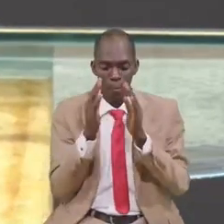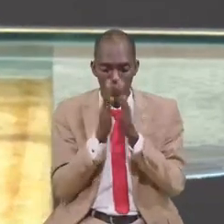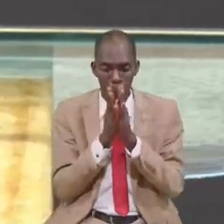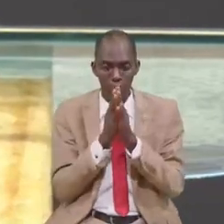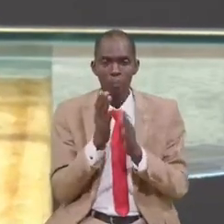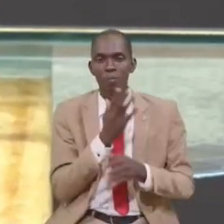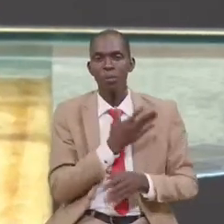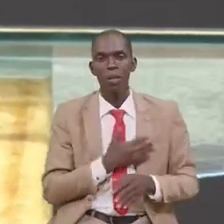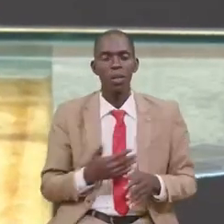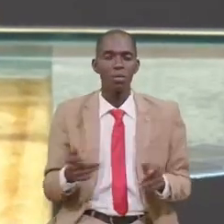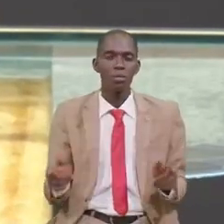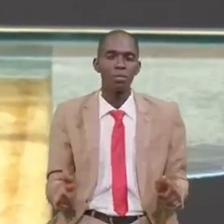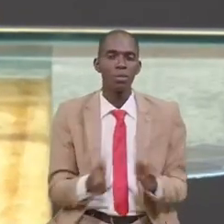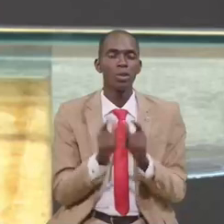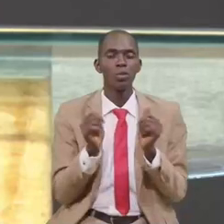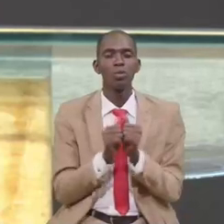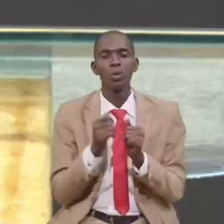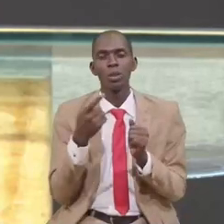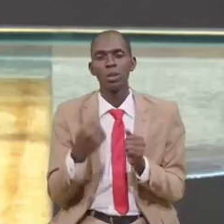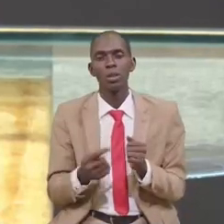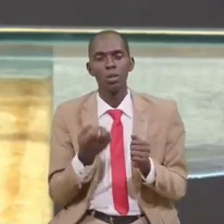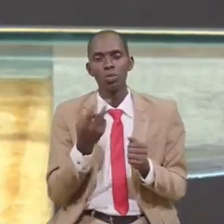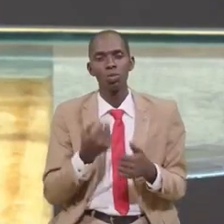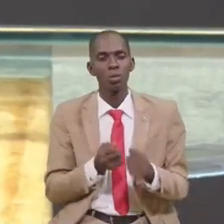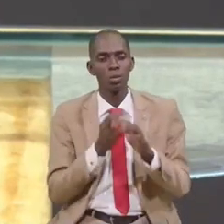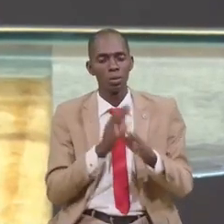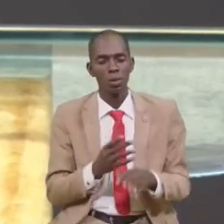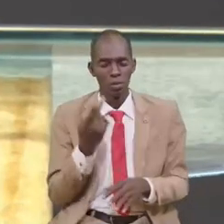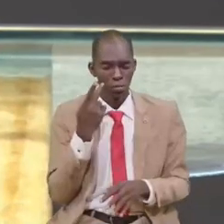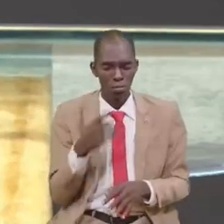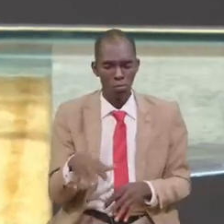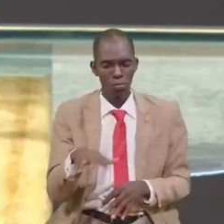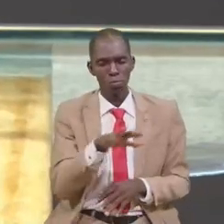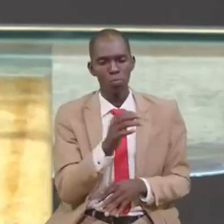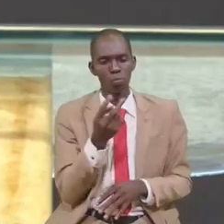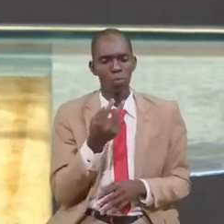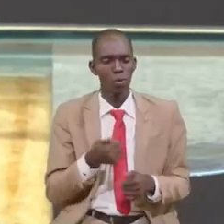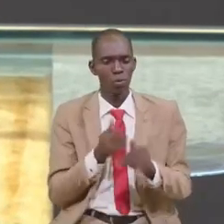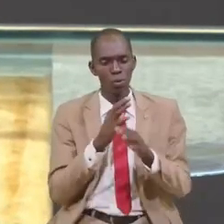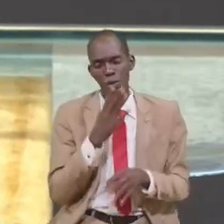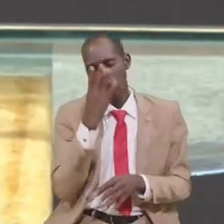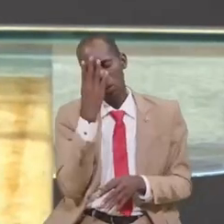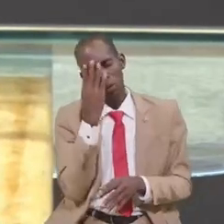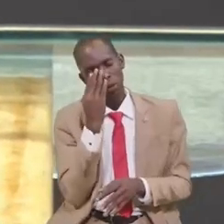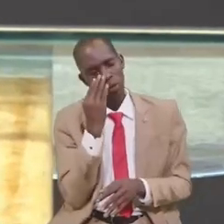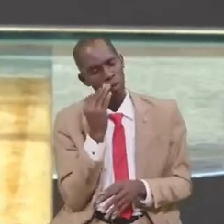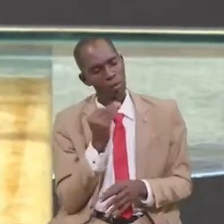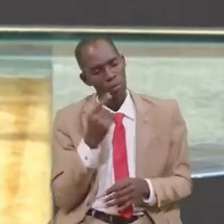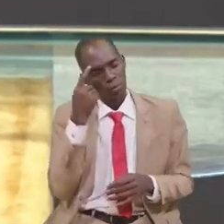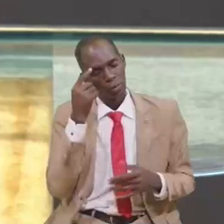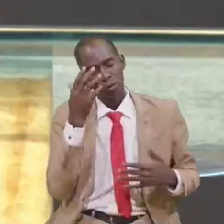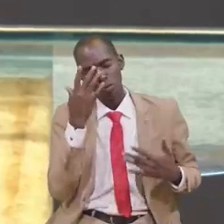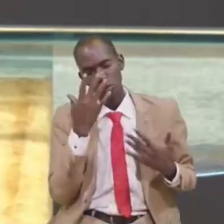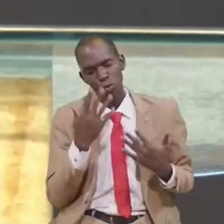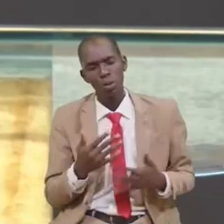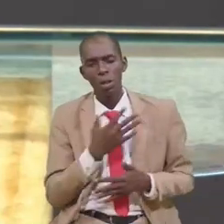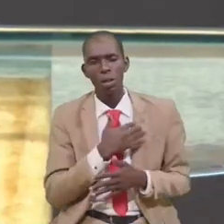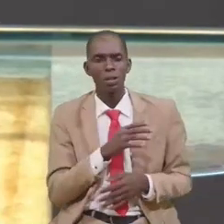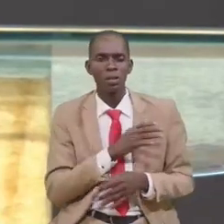et comme il s'éloigna de la prière, il avait ses disciples en train de